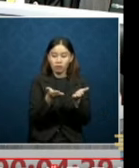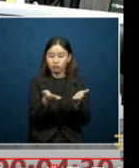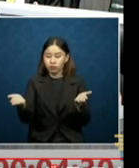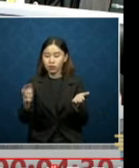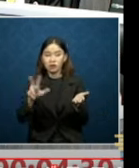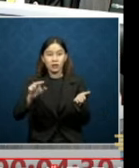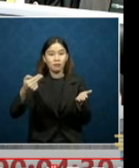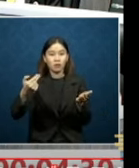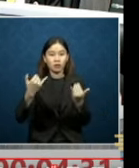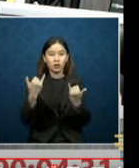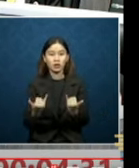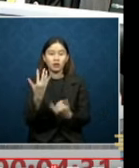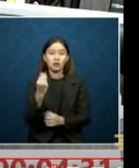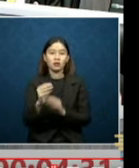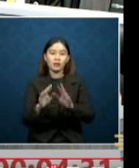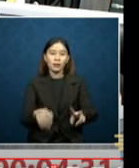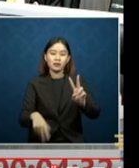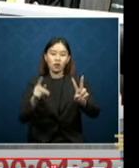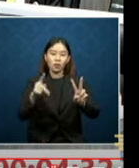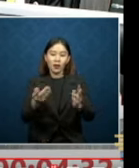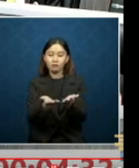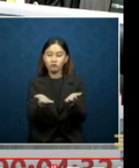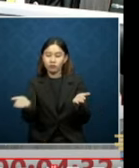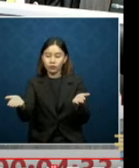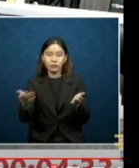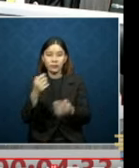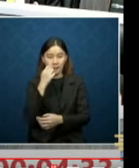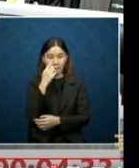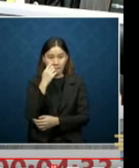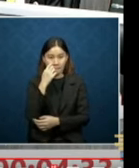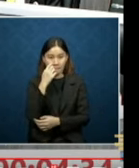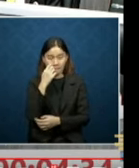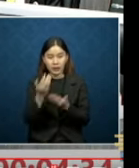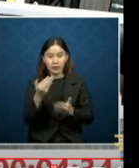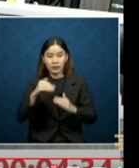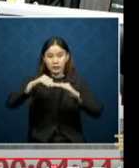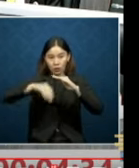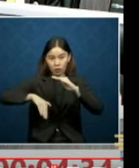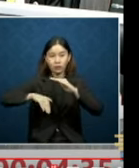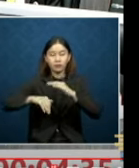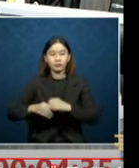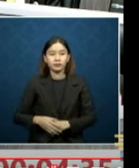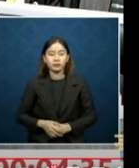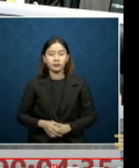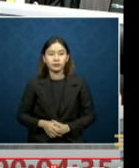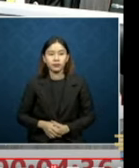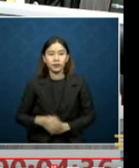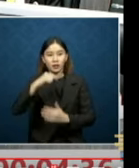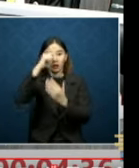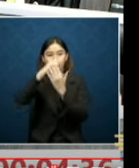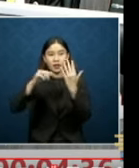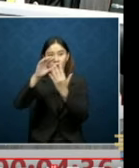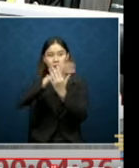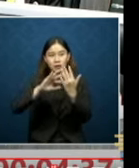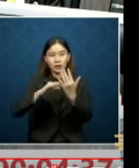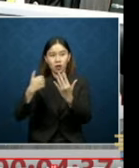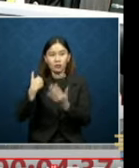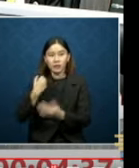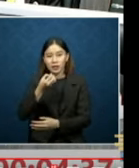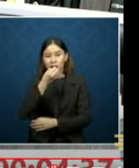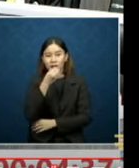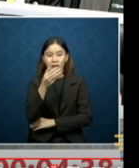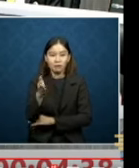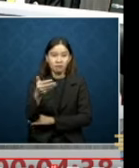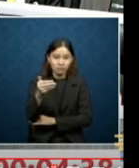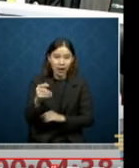ลำเนี่ยตอนนี้ก็เหลือประมาณสัก 2,000 ลำหรือน้อยกว่านี้ด้วยซ้ำไปประเทศไทยต้องนำเข้าอาหารทะเลจากต่